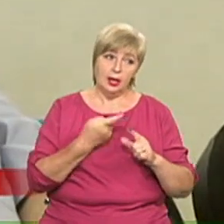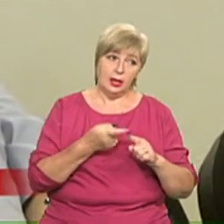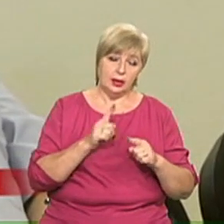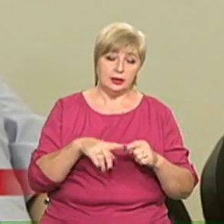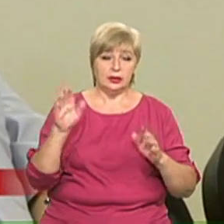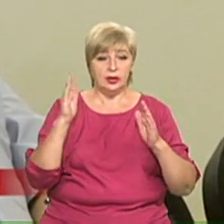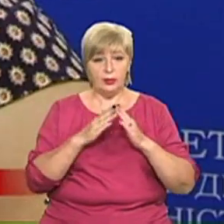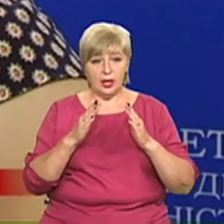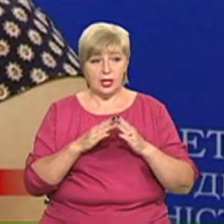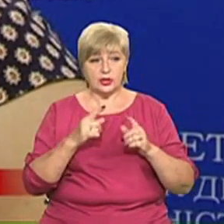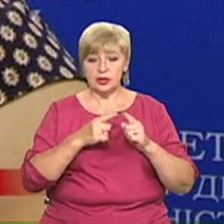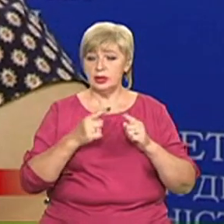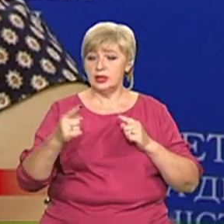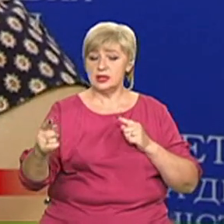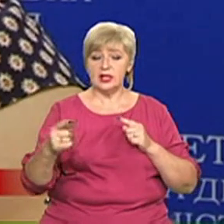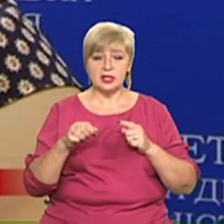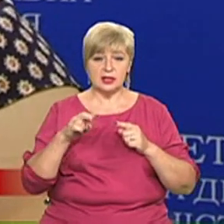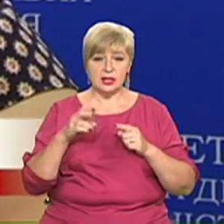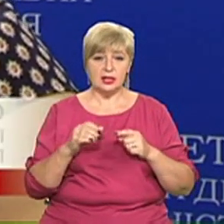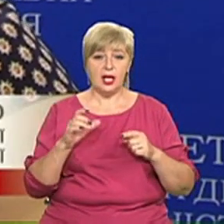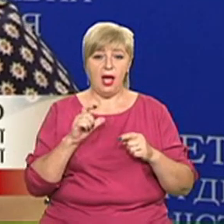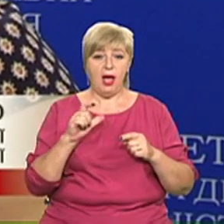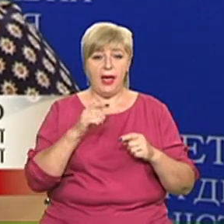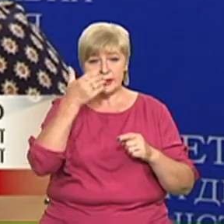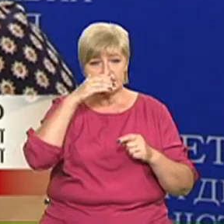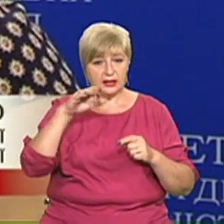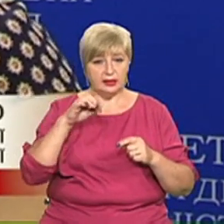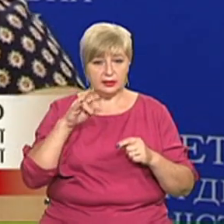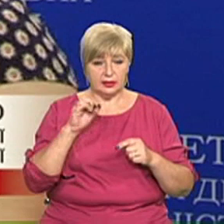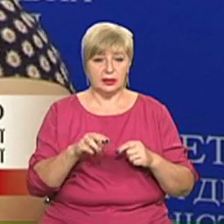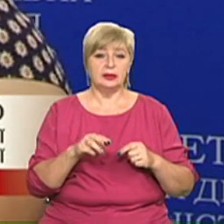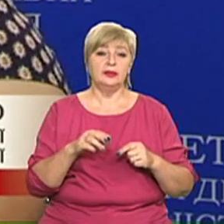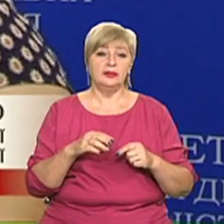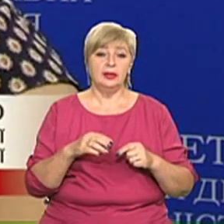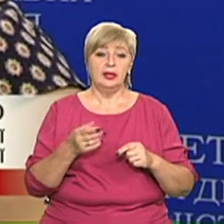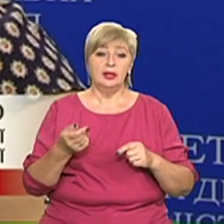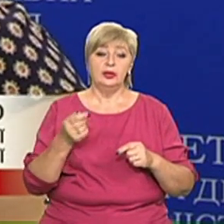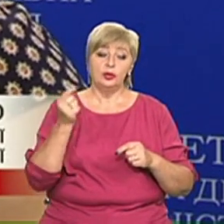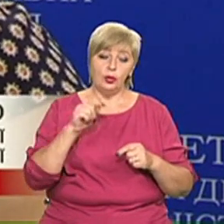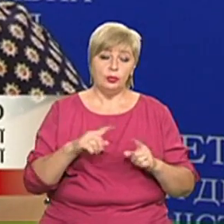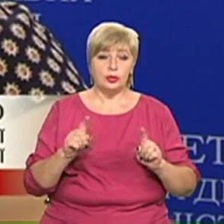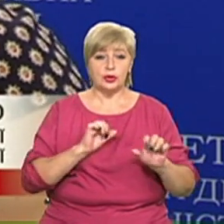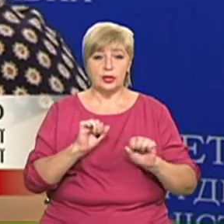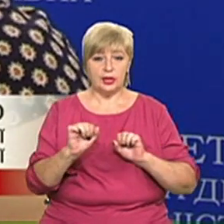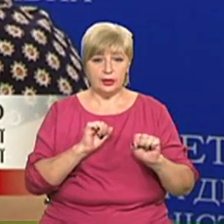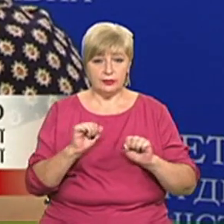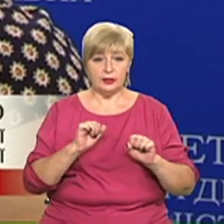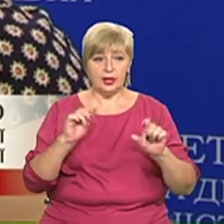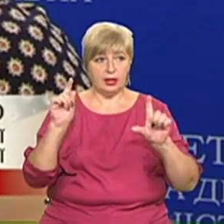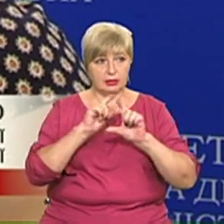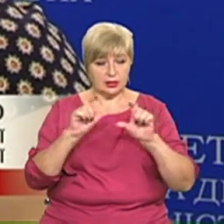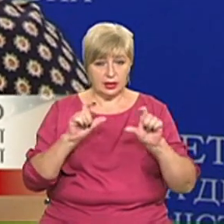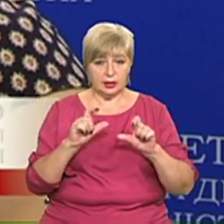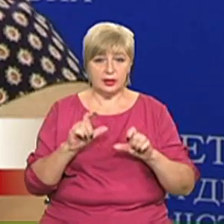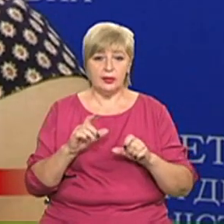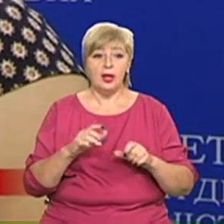навчання, екстернат, люба форма. Сьогодні це предоставляється закладами освіти. Тому що керівники закладів освіти, вони ж